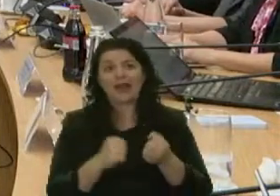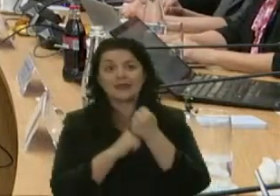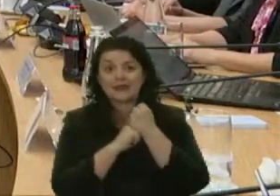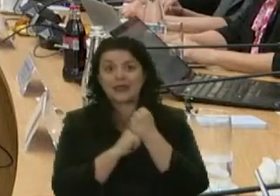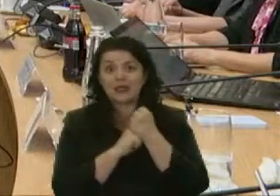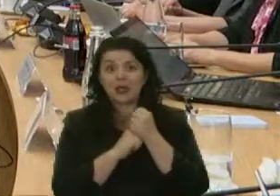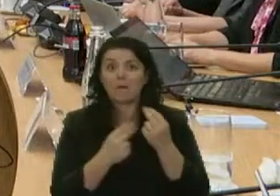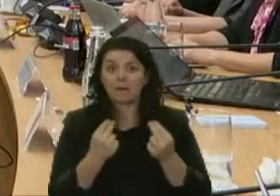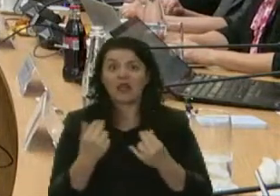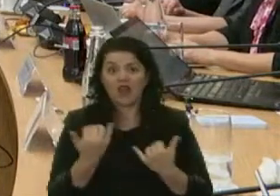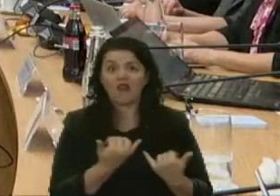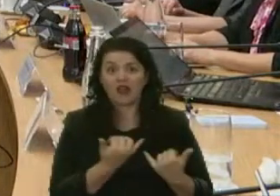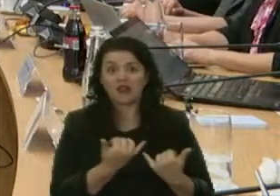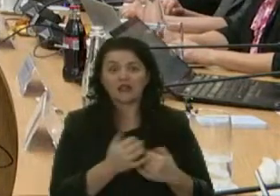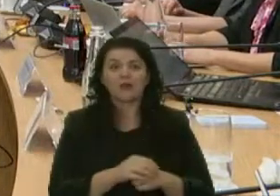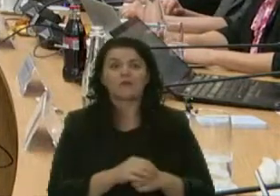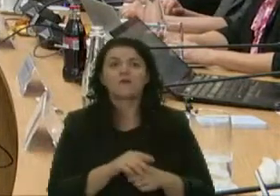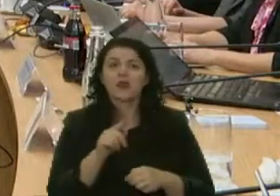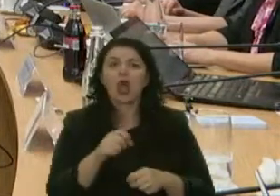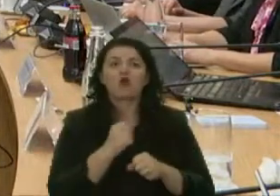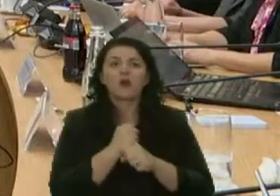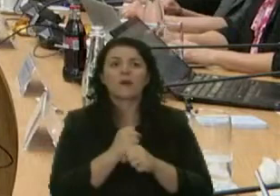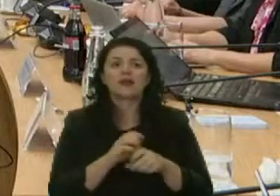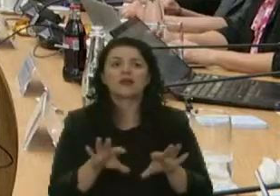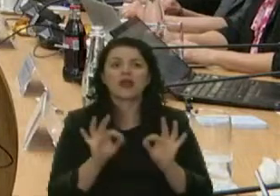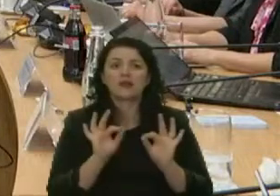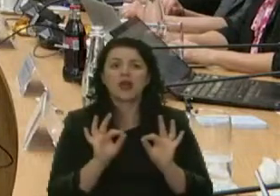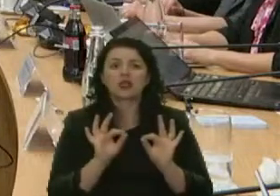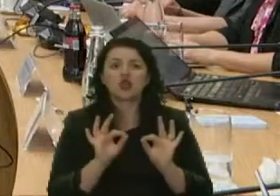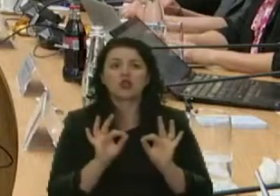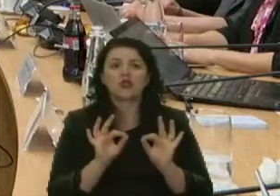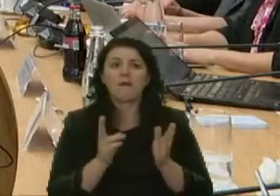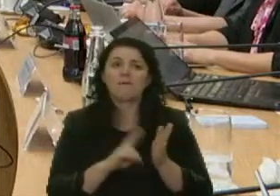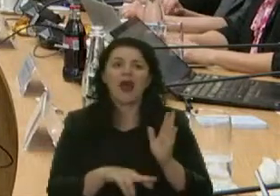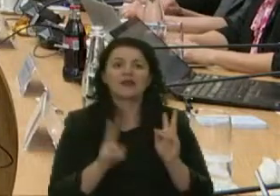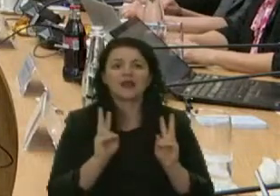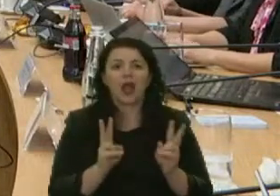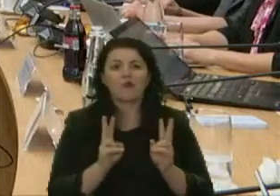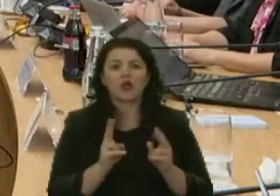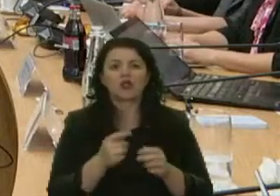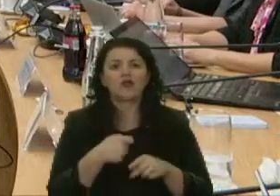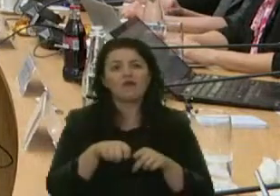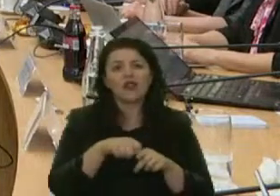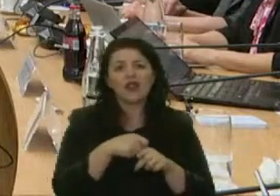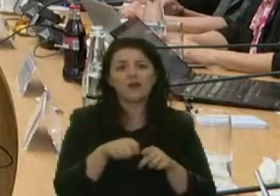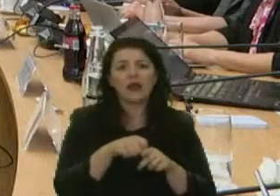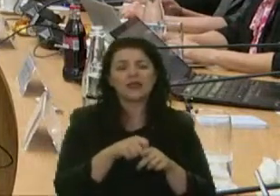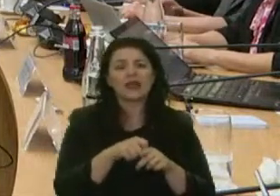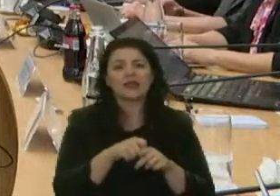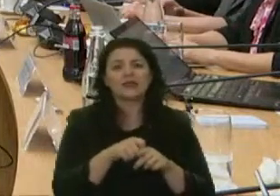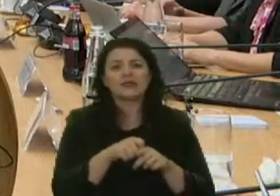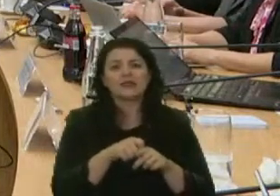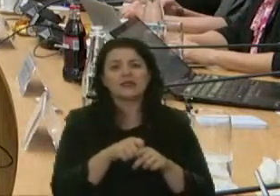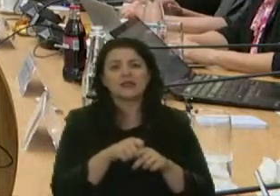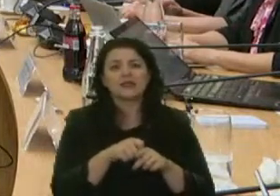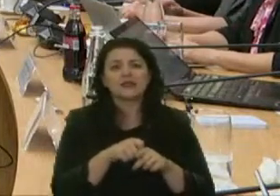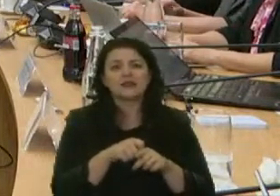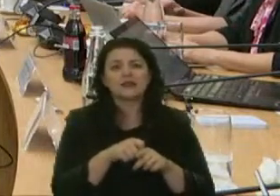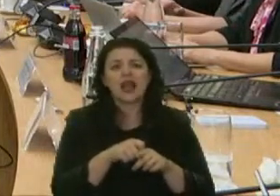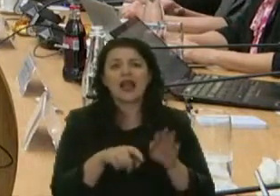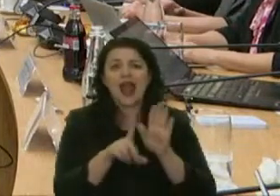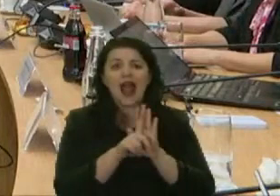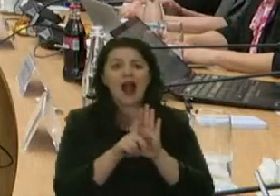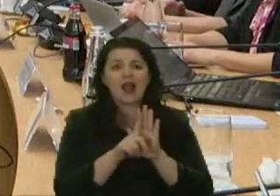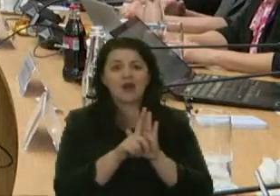binevenită și faptul că acum lucrează să găsească această soluție care mai trebuie doar s o finiseze din punct de vedere